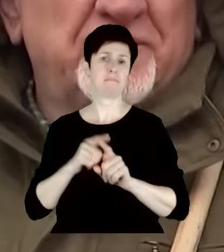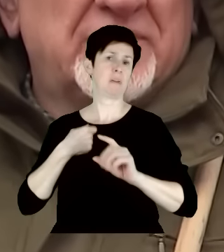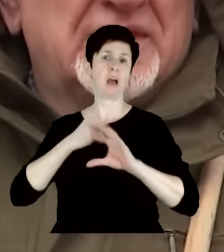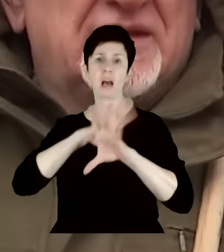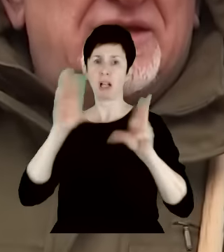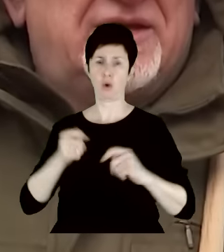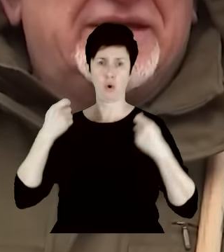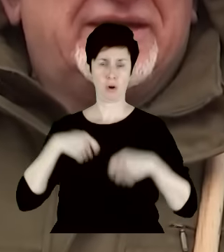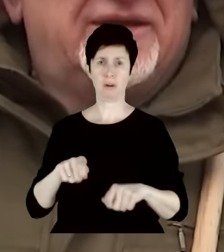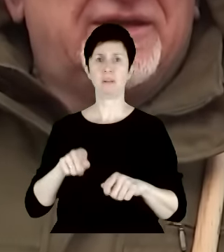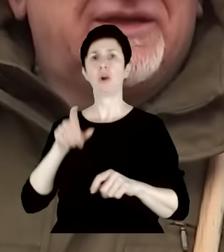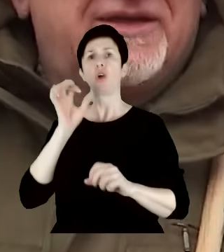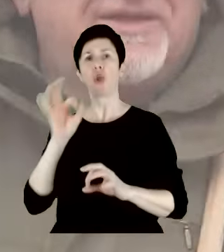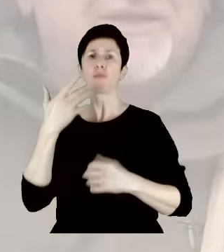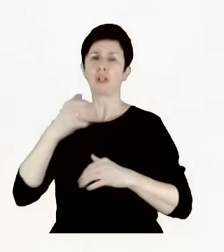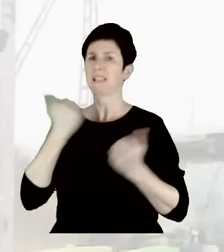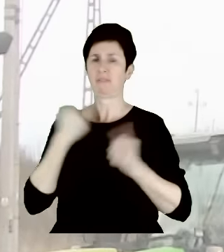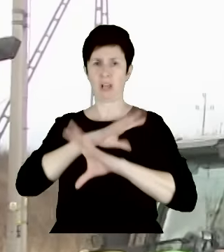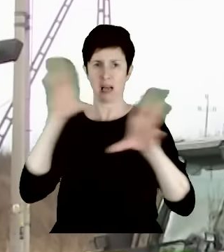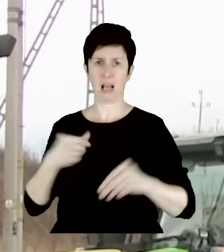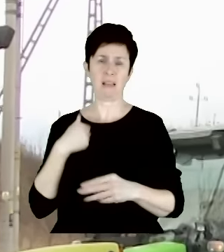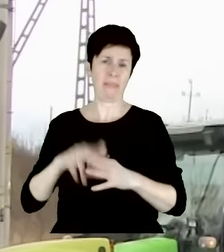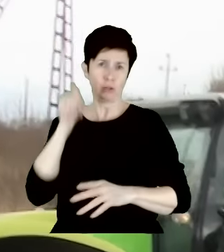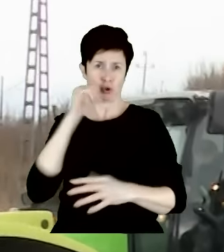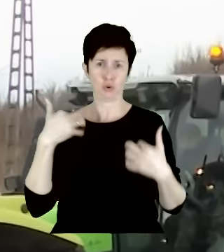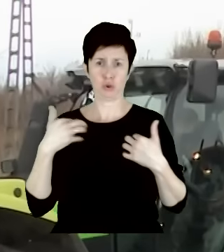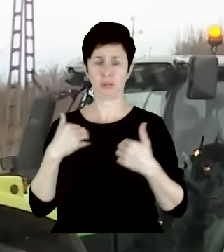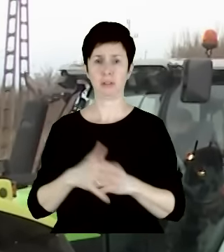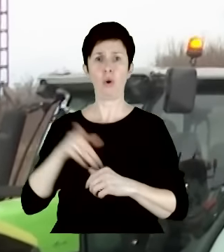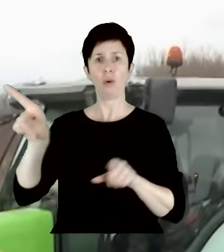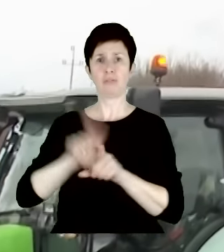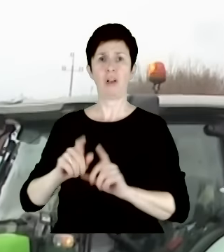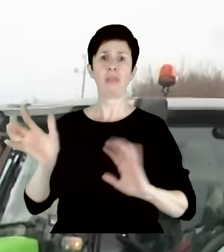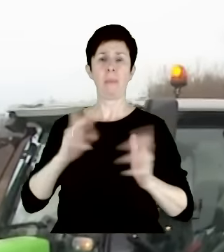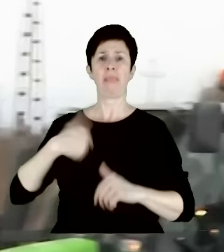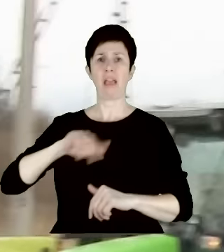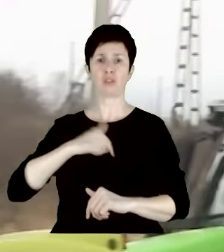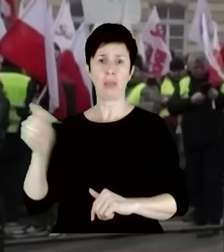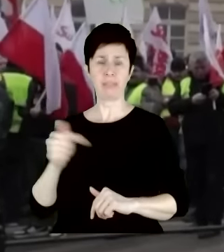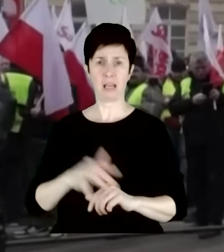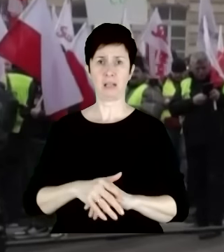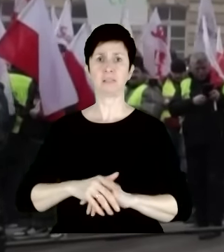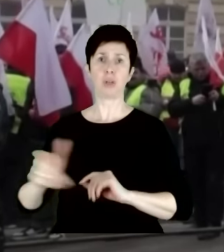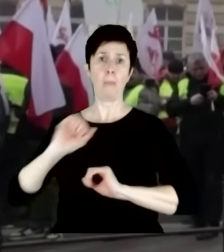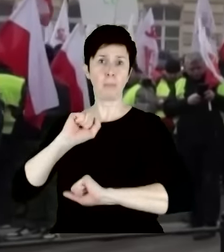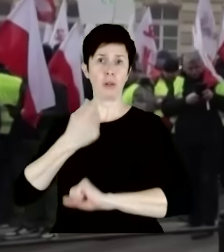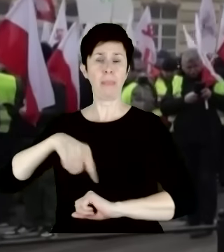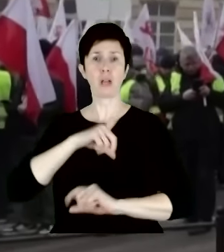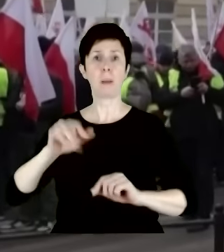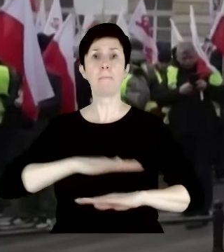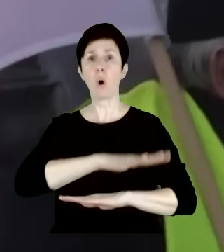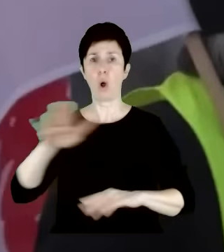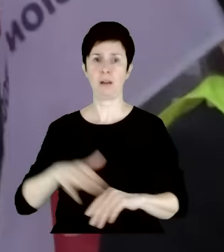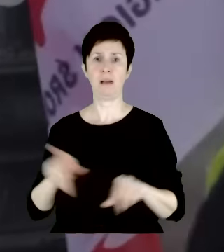doli i niedoli, dlatego że jesteśmy z nimi na co dzień. Oni też dbają o nasz interes, też bronią naszych pól. Rolników poparli nawet